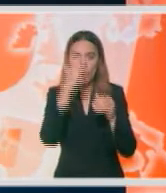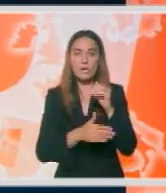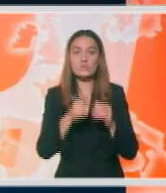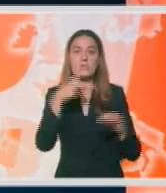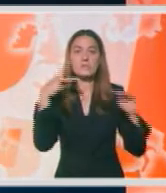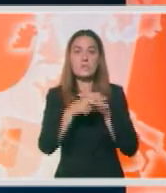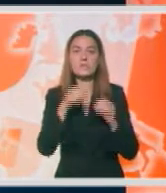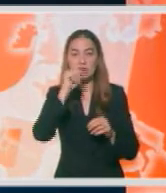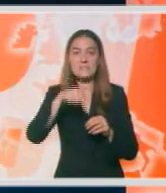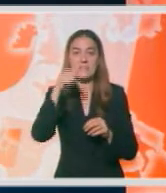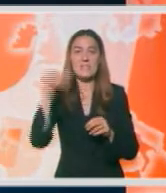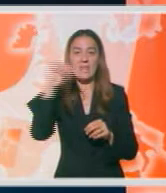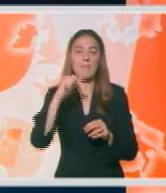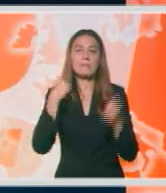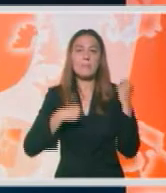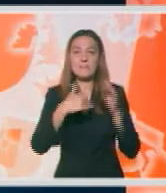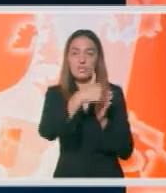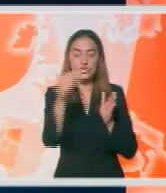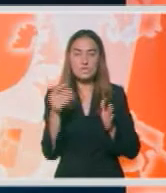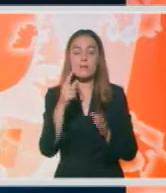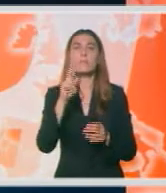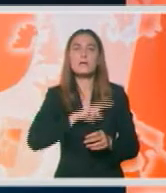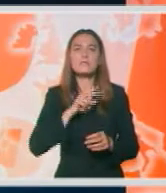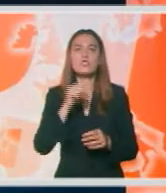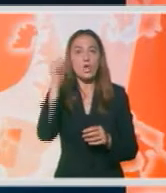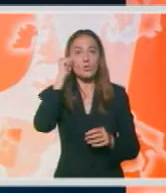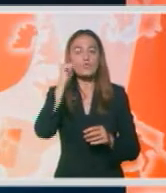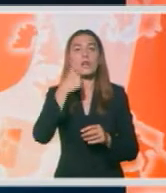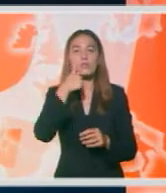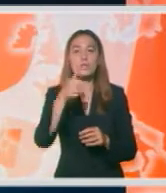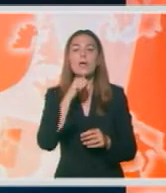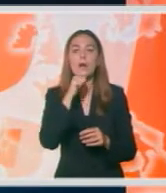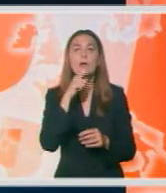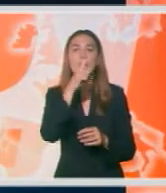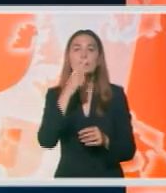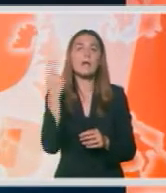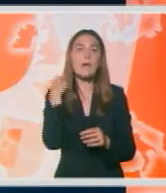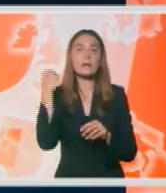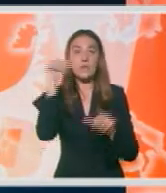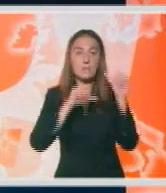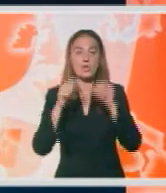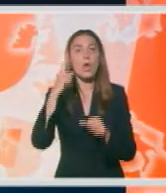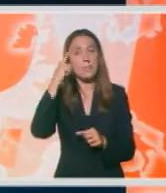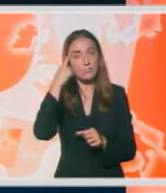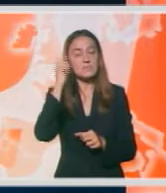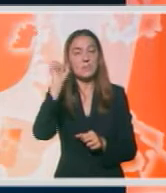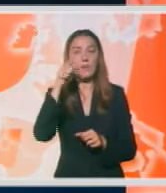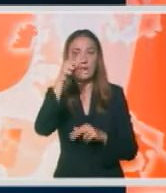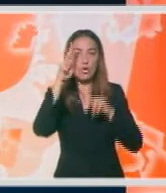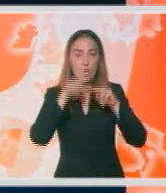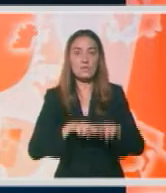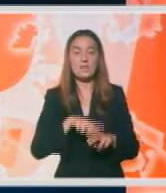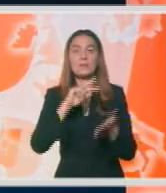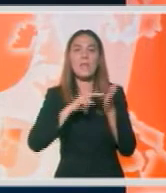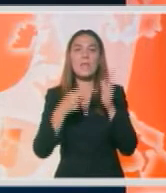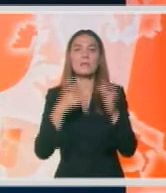isticanje nafte u Meksičkom zalivu izdržao je jučerašnji dan i u British Petroleumu se nadaju da će tako ostati dok